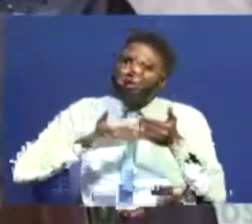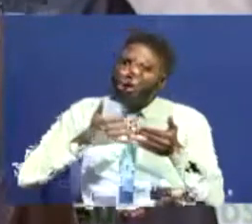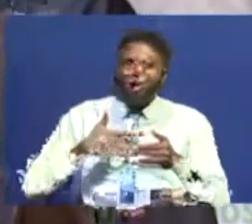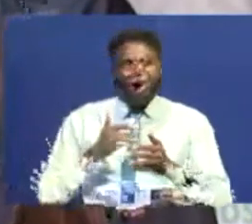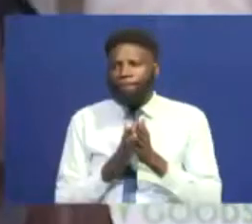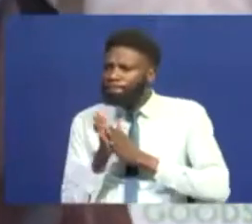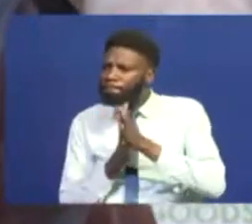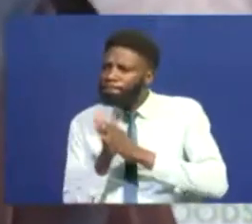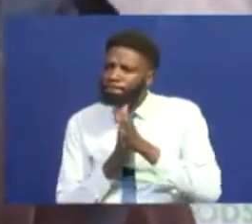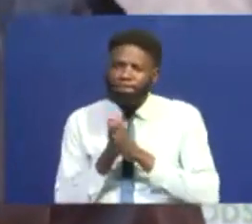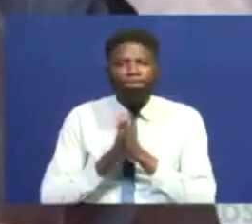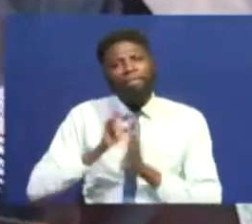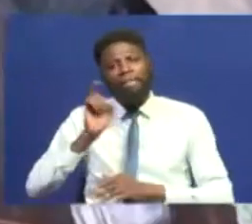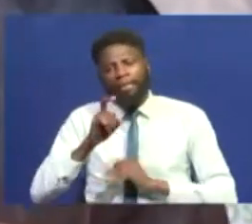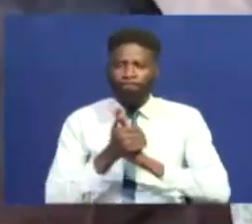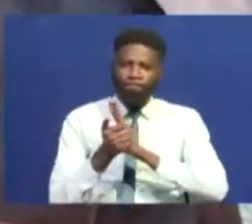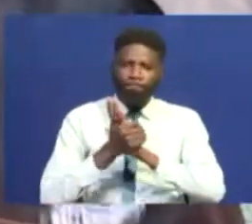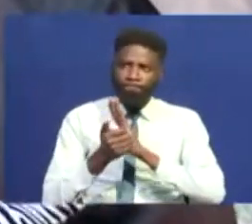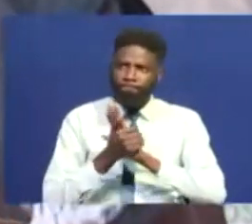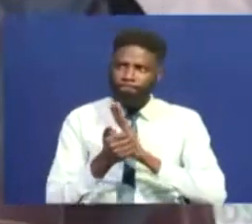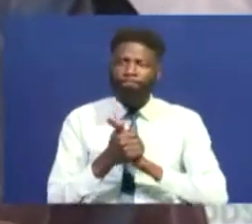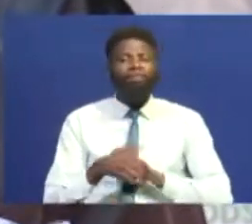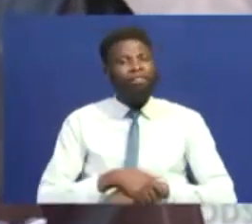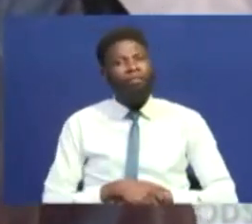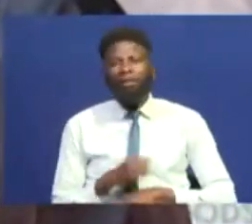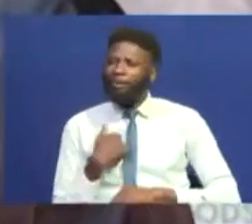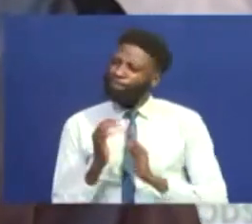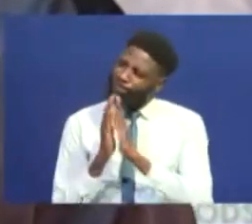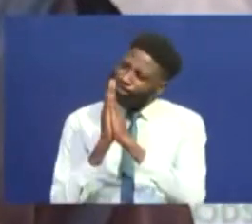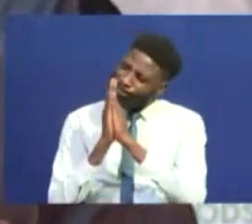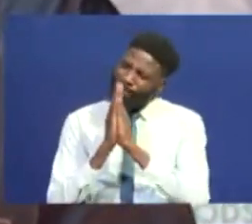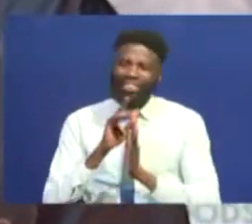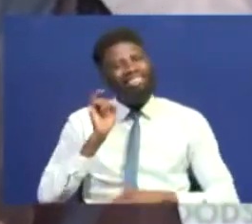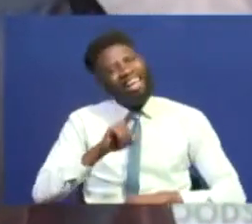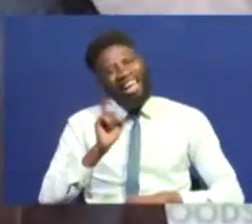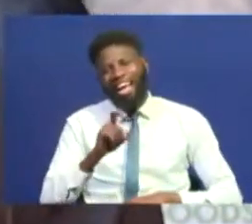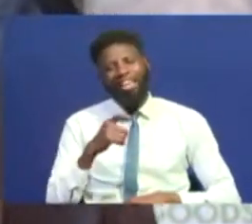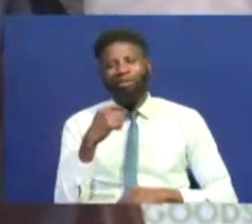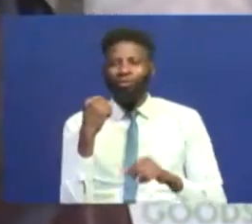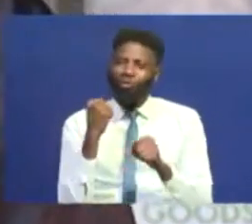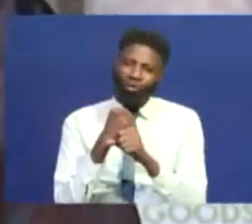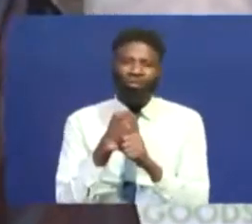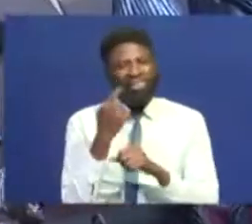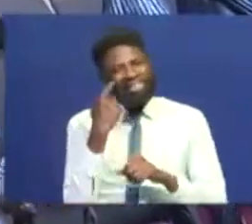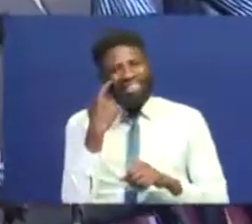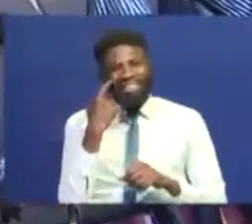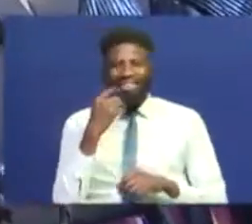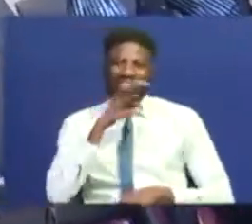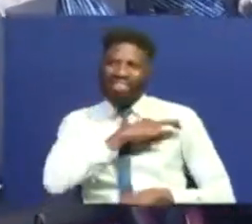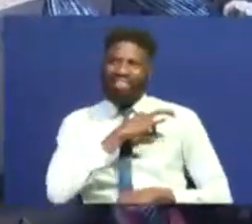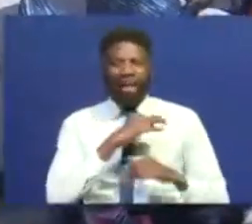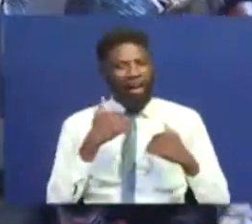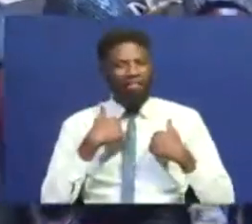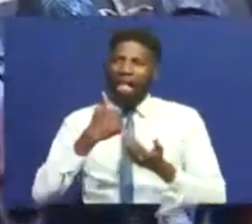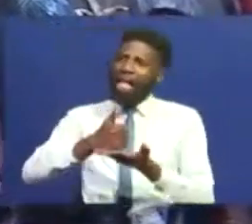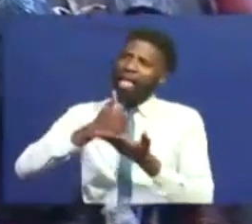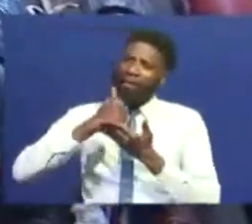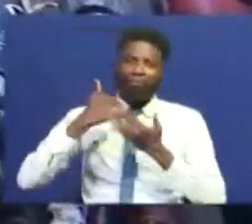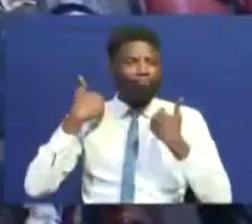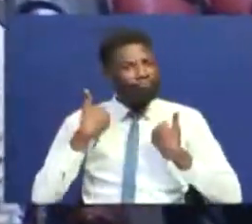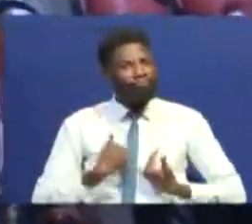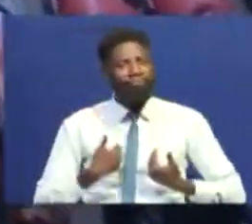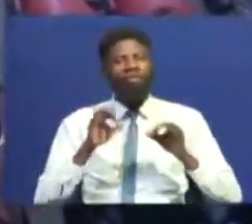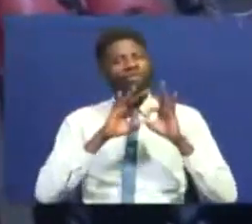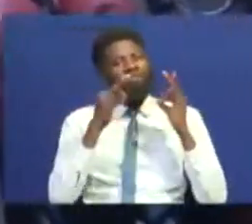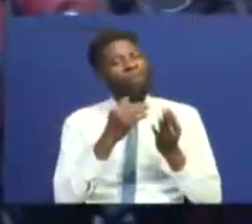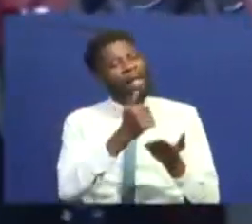nikakujua hii kazi, nikaomba Mungu amwambie nataka kujua hii kazi ya kuchora. Ndio maana niliona iko na pesa inanisaidia, nisaidia familia yangu, nisaidia